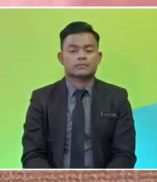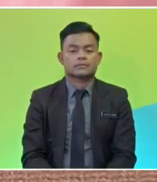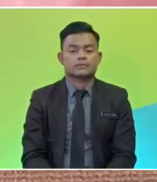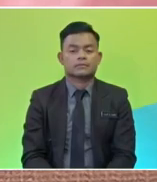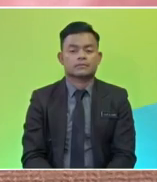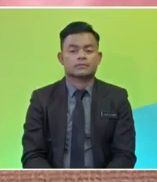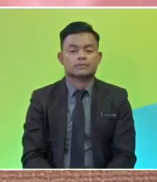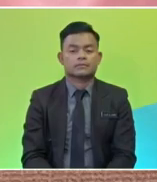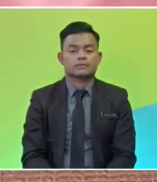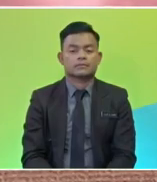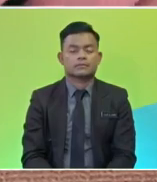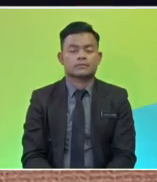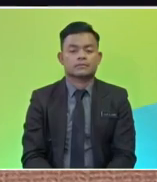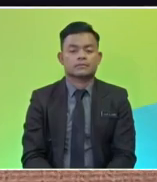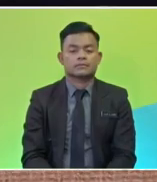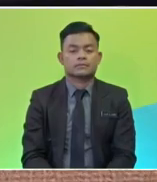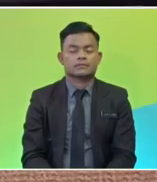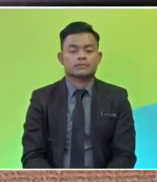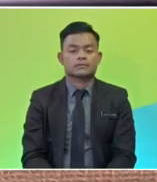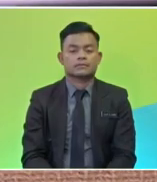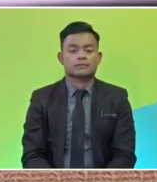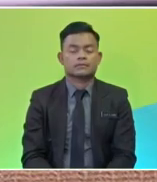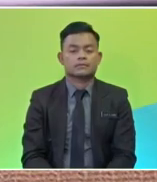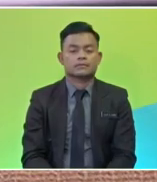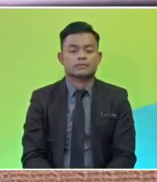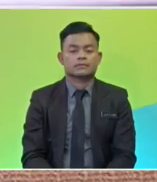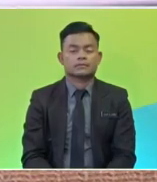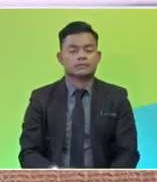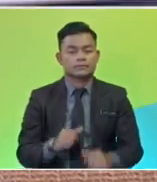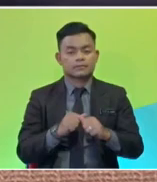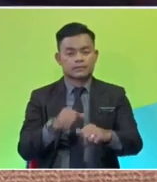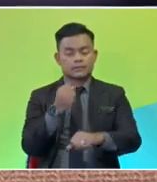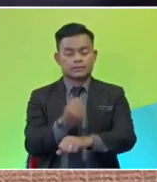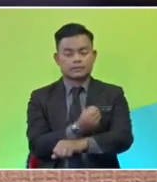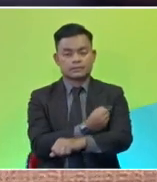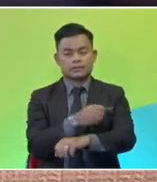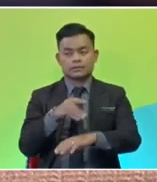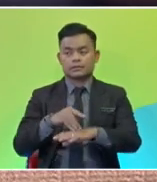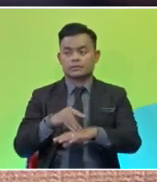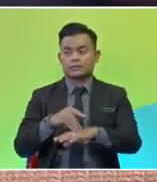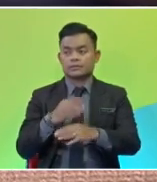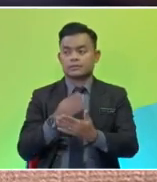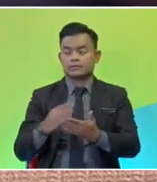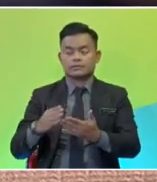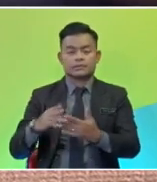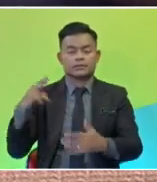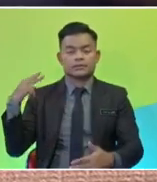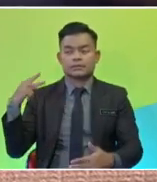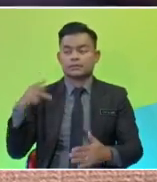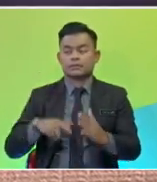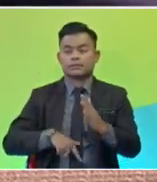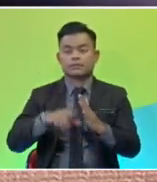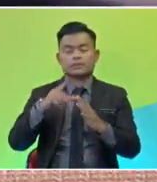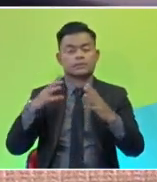Oke baik tapi kalau mengikuti Sendiri lebih besar daripada bagian tangannya